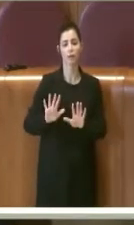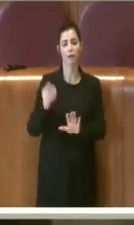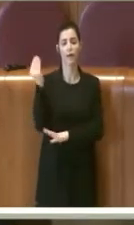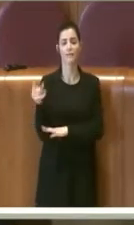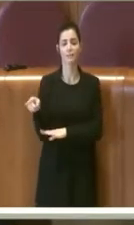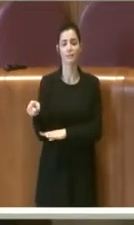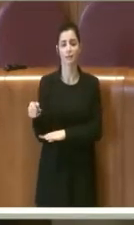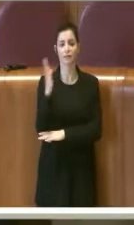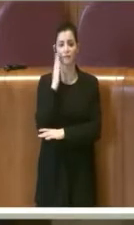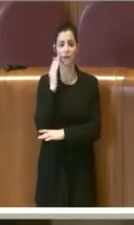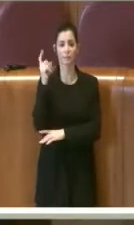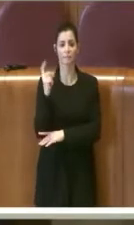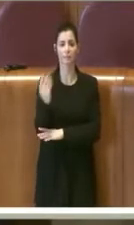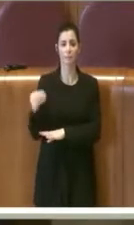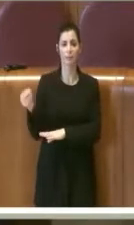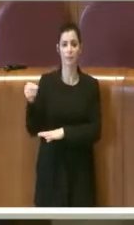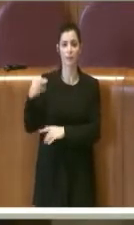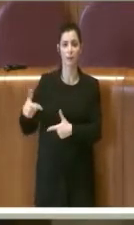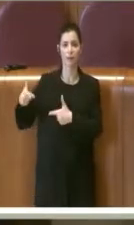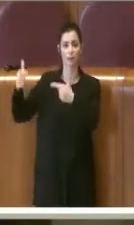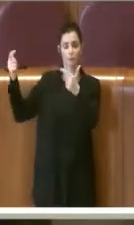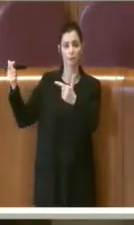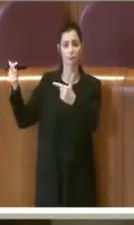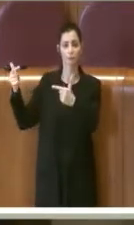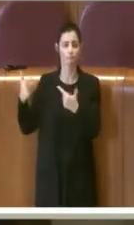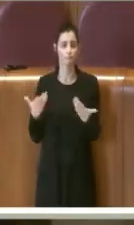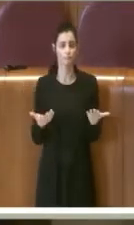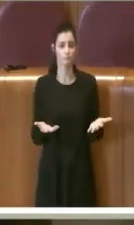indebitarsi. Questo onestamente è diciamo,